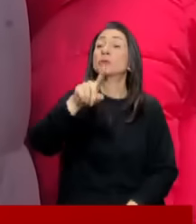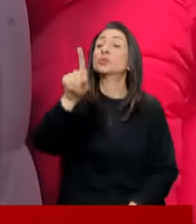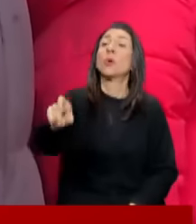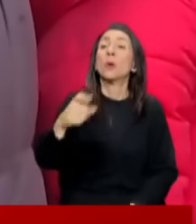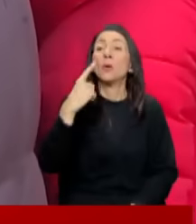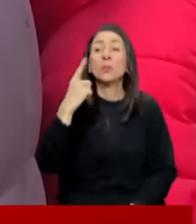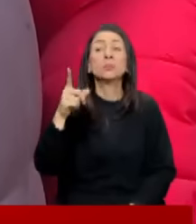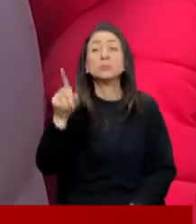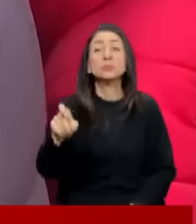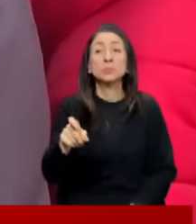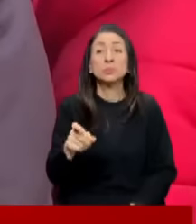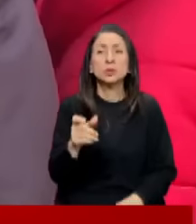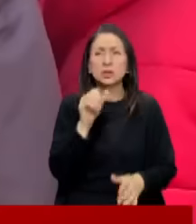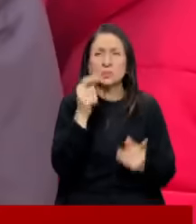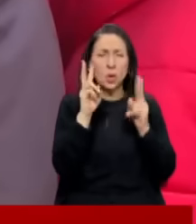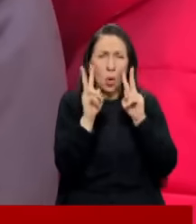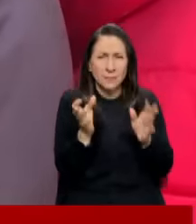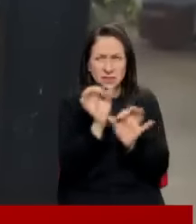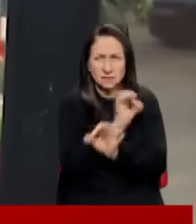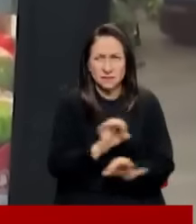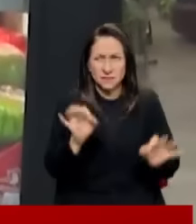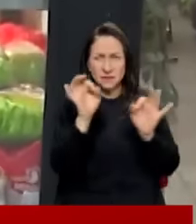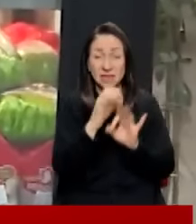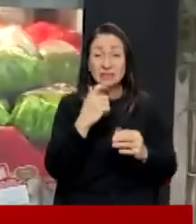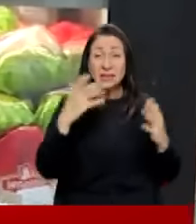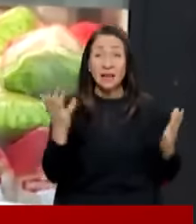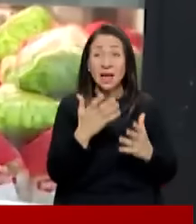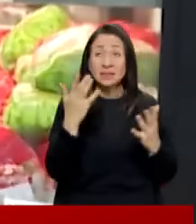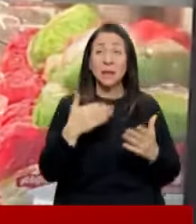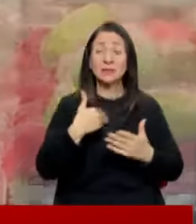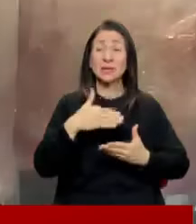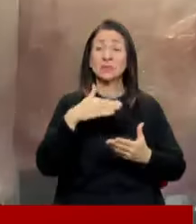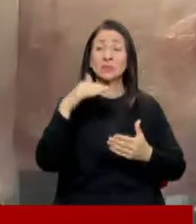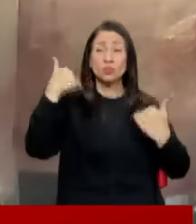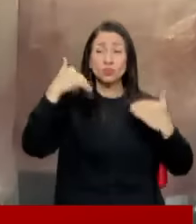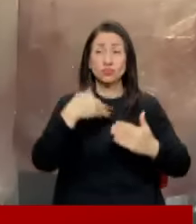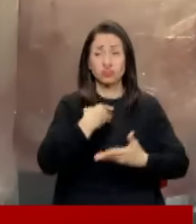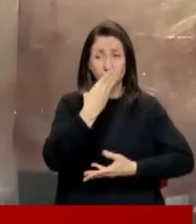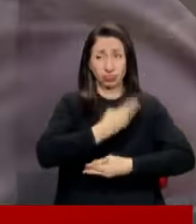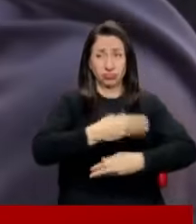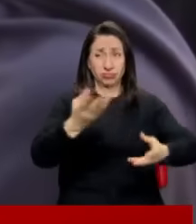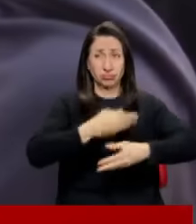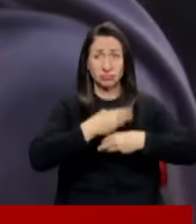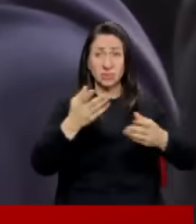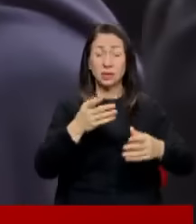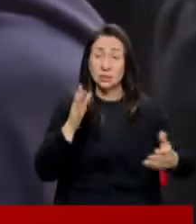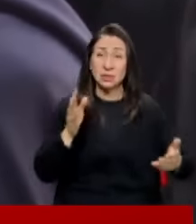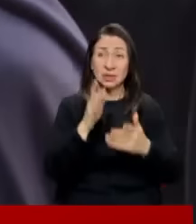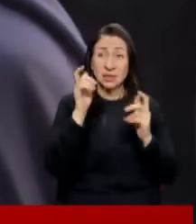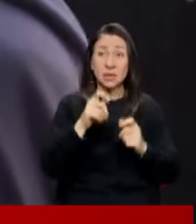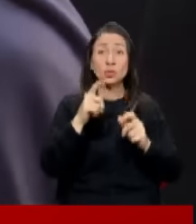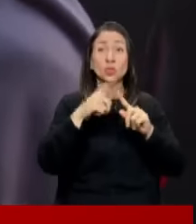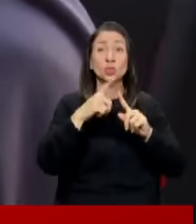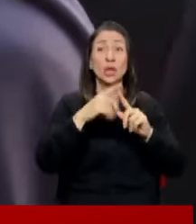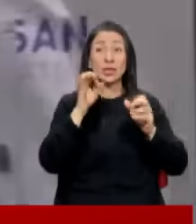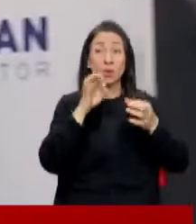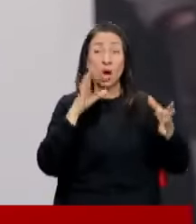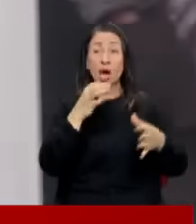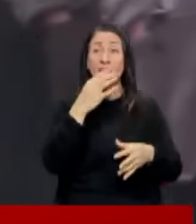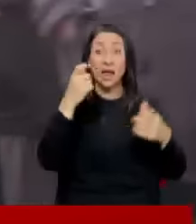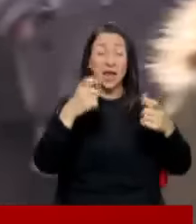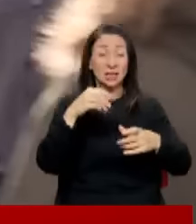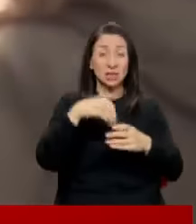içine? Soruyorum ben. Hiç kimse görmedi kardeşim. Yıllardır but veriyoruz restiyle Mansur Yavaş'a karşı atağa kalkan Turgut Altınok,